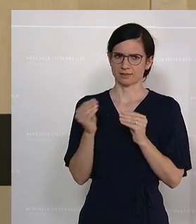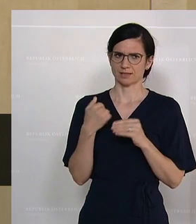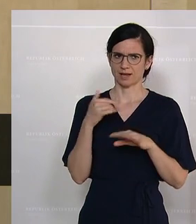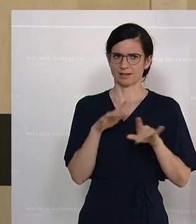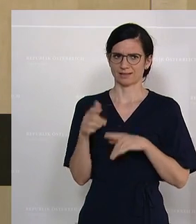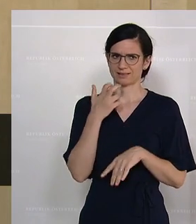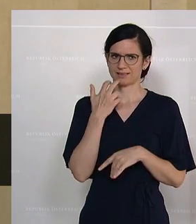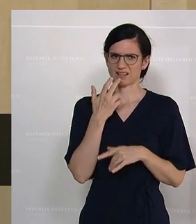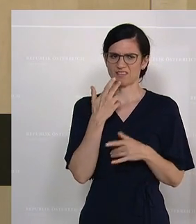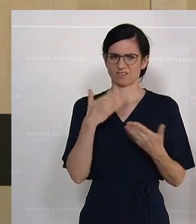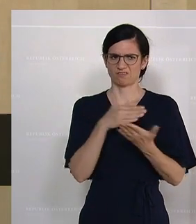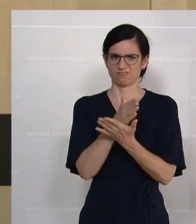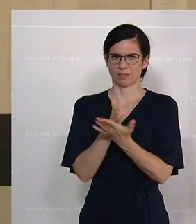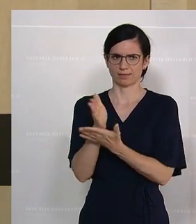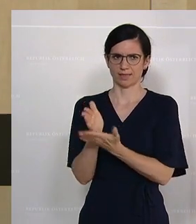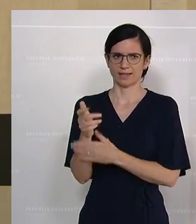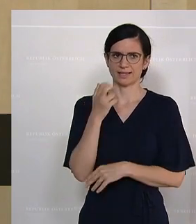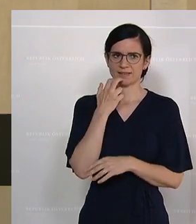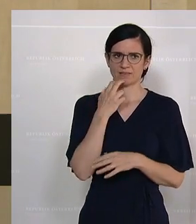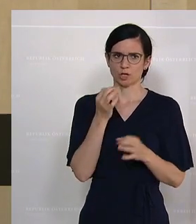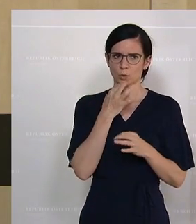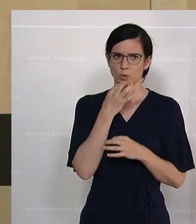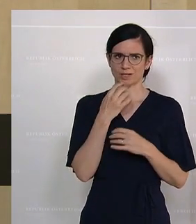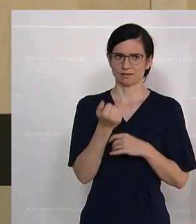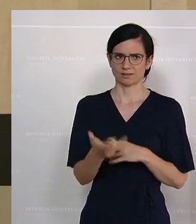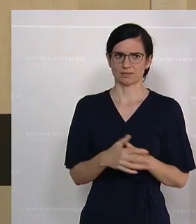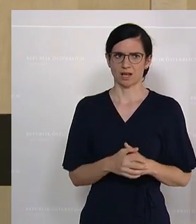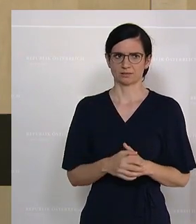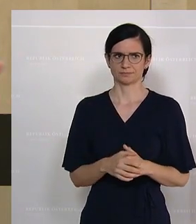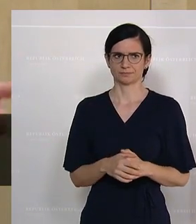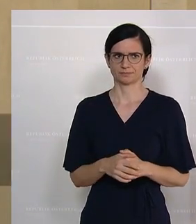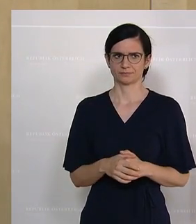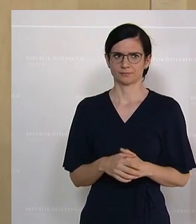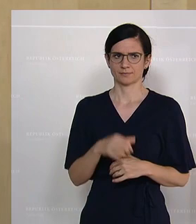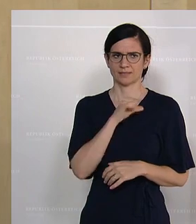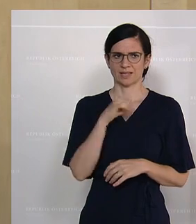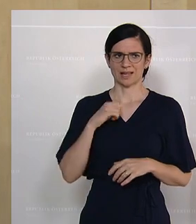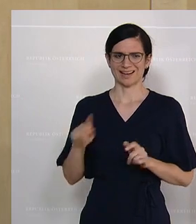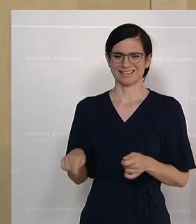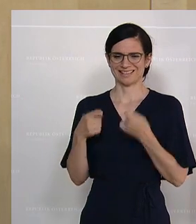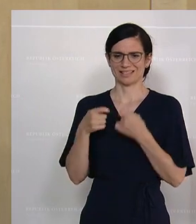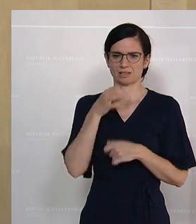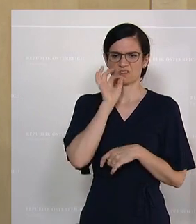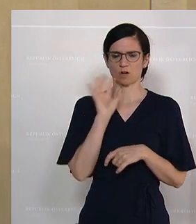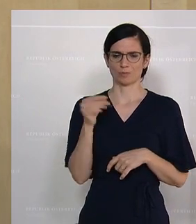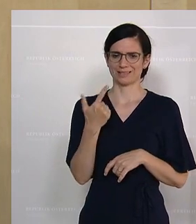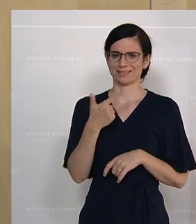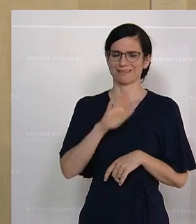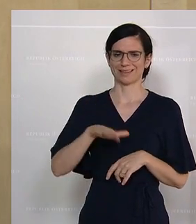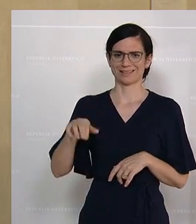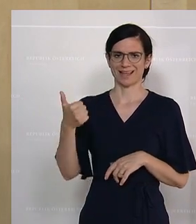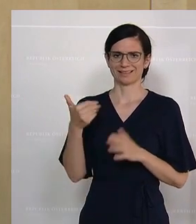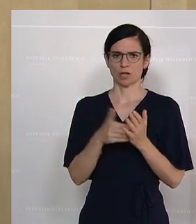entkräften anhand ganz konkreter zahlen eine alleinerzieherin mit zwei kindern die 1000